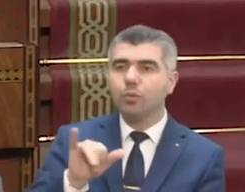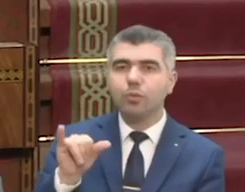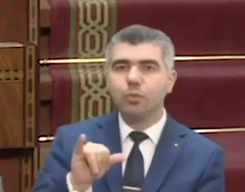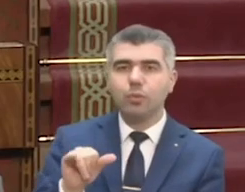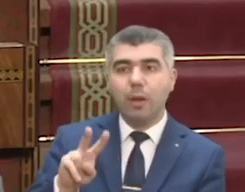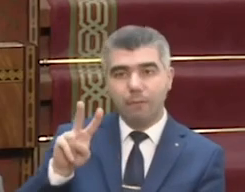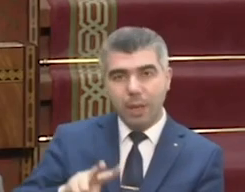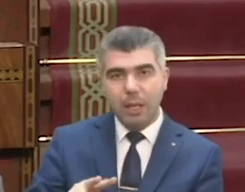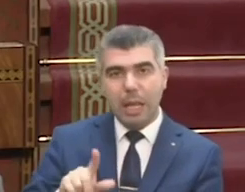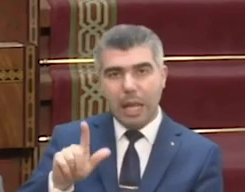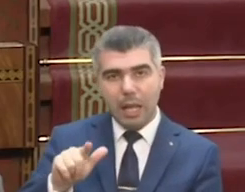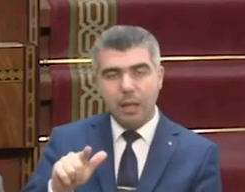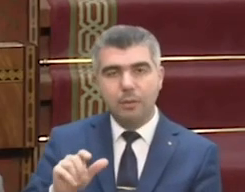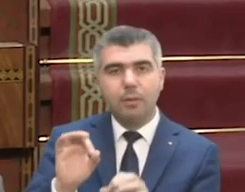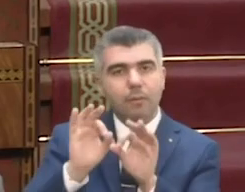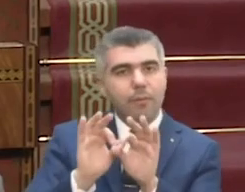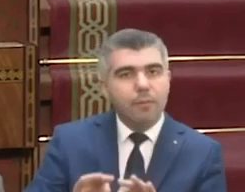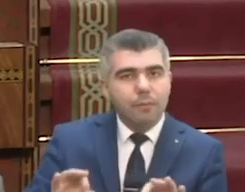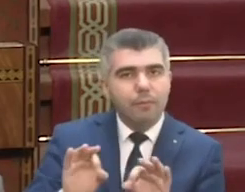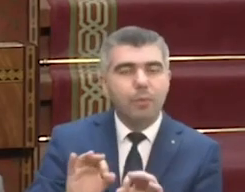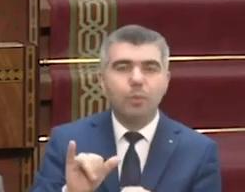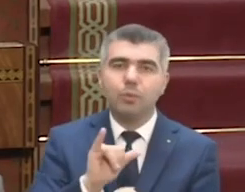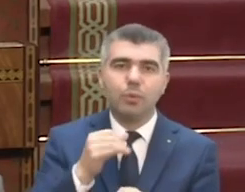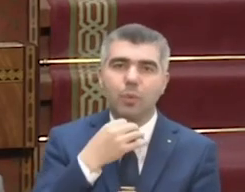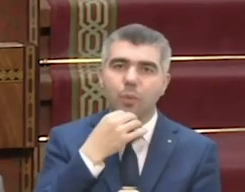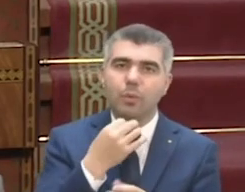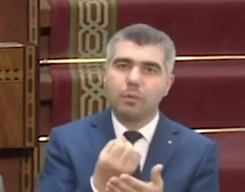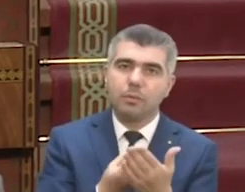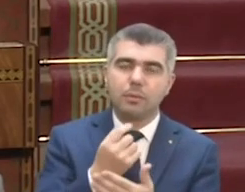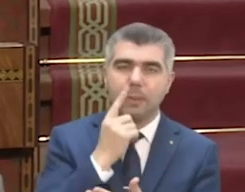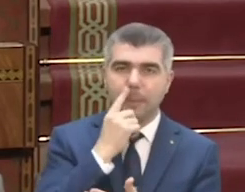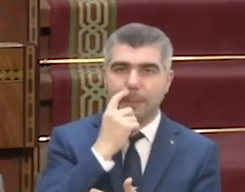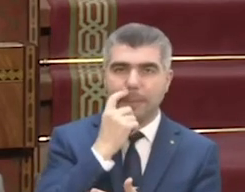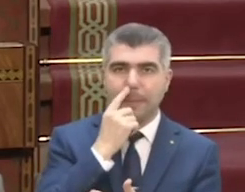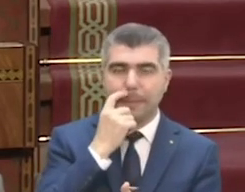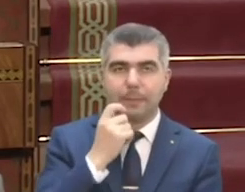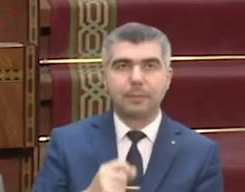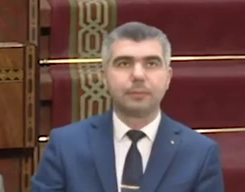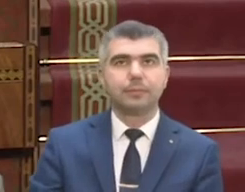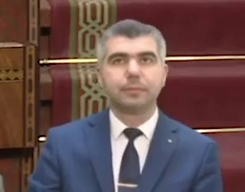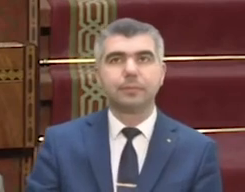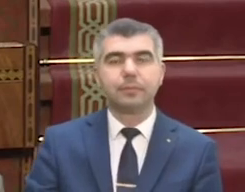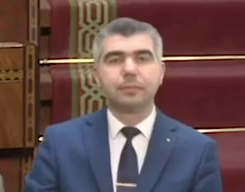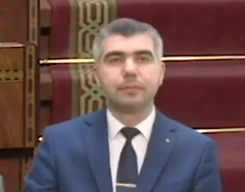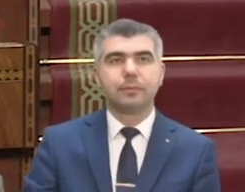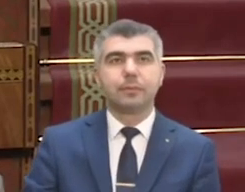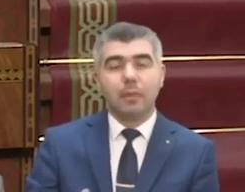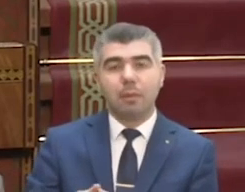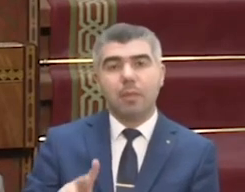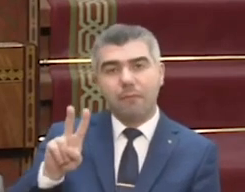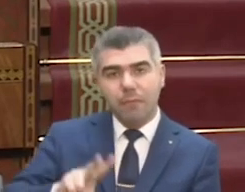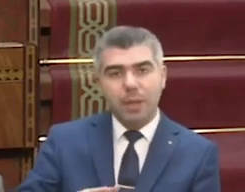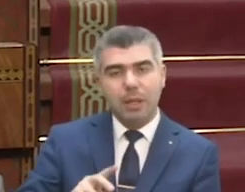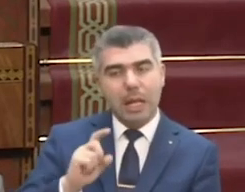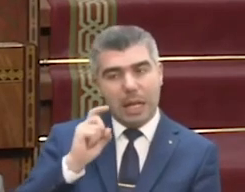ولا لا اعطيونا يعني ماذا هناك هناك